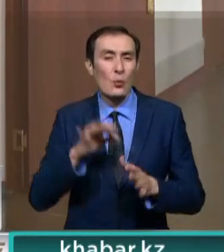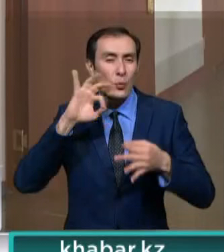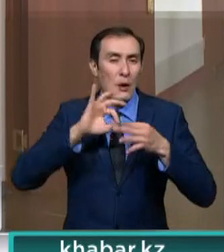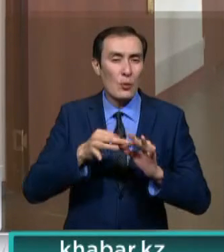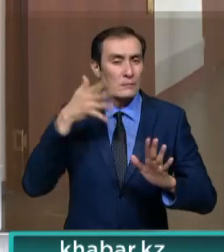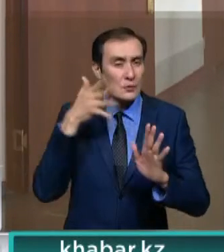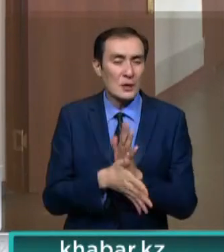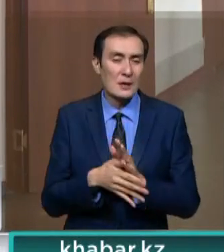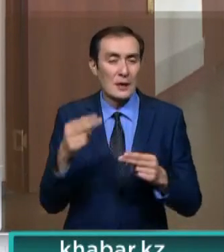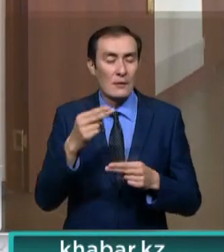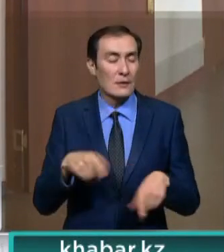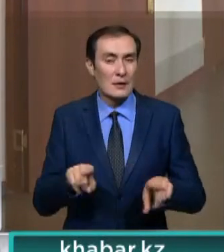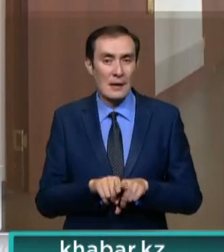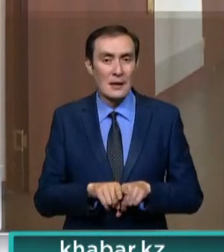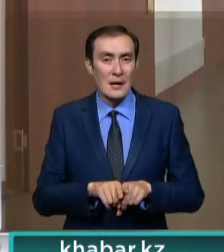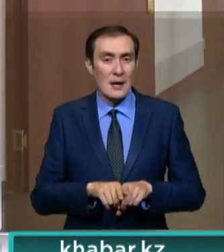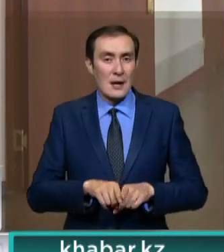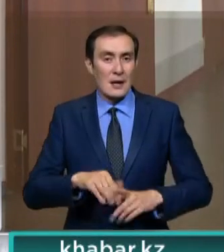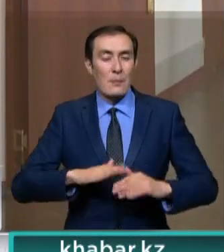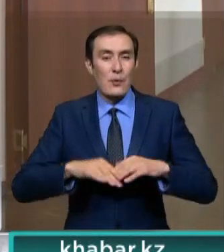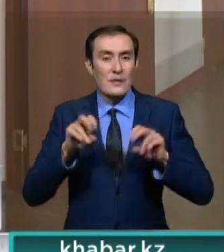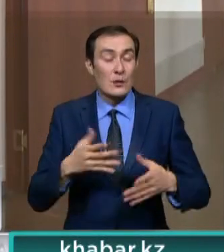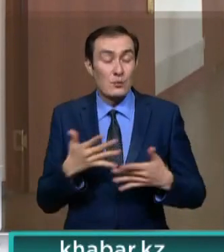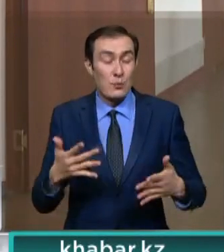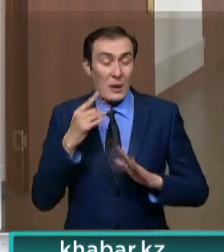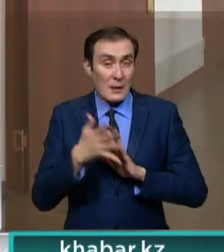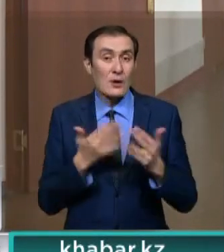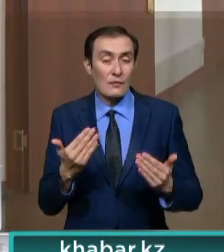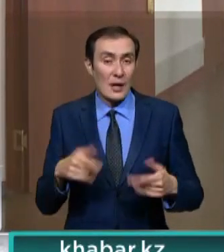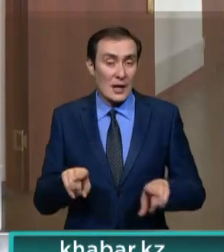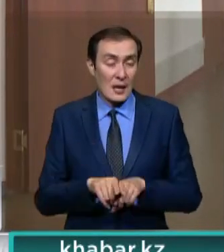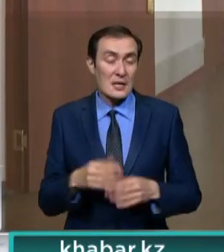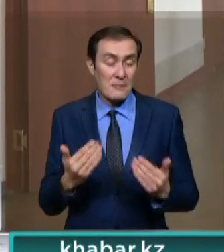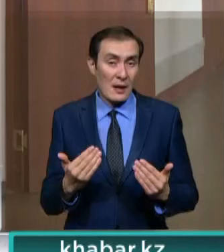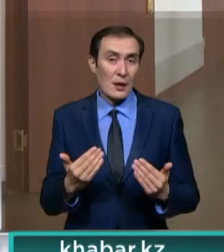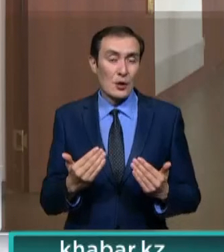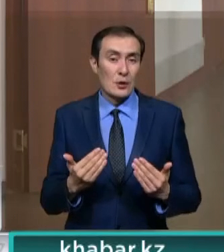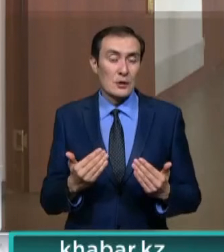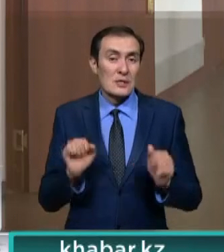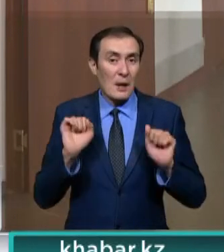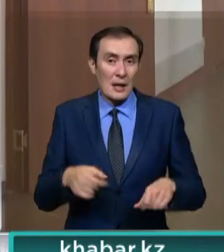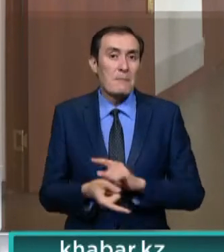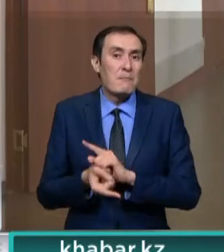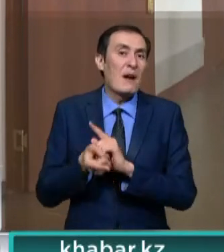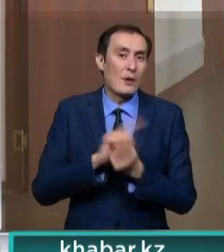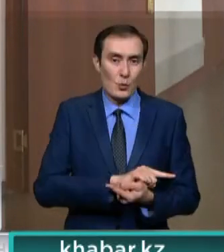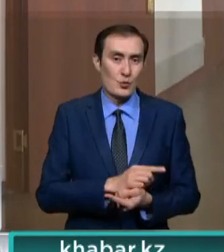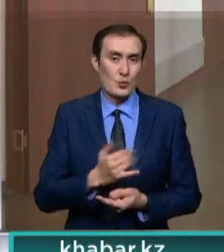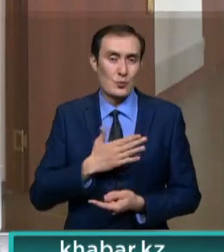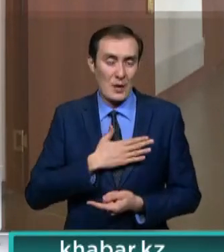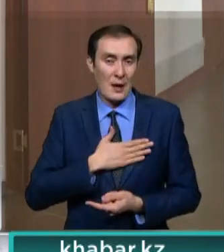в материал, вот, конечно, сейчас я как профессионал еще лучше понимаю, они в какой-то степени сумели повернуть меня со